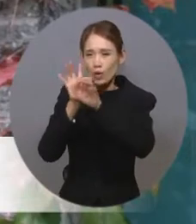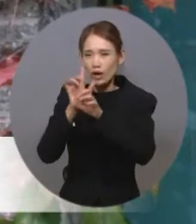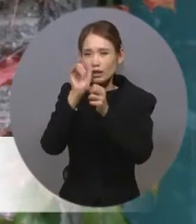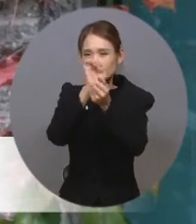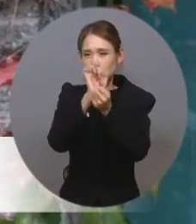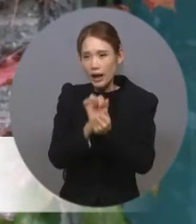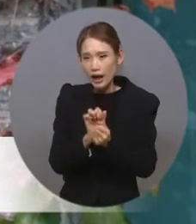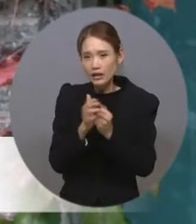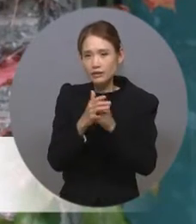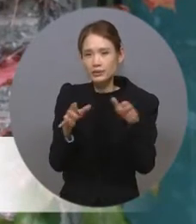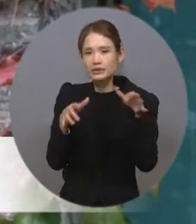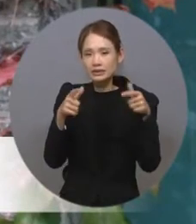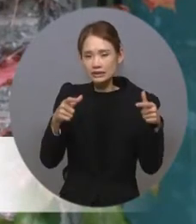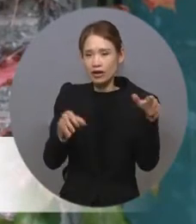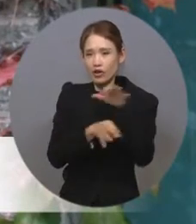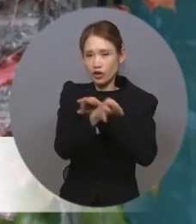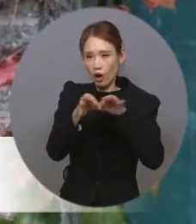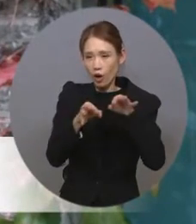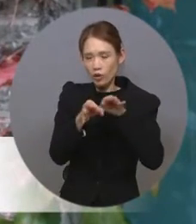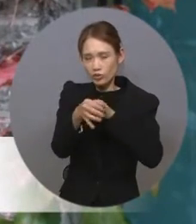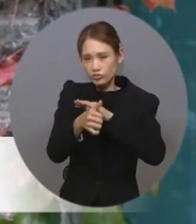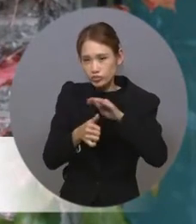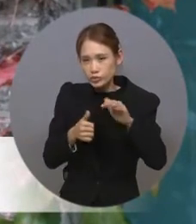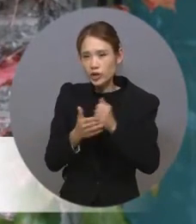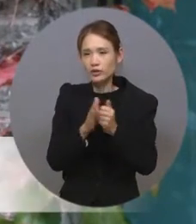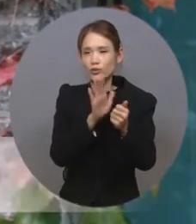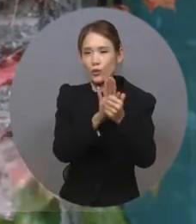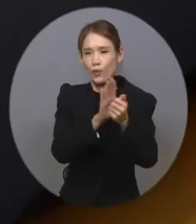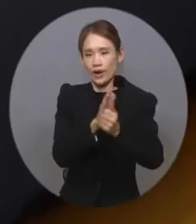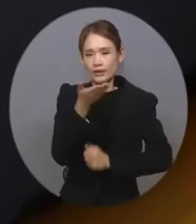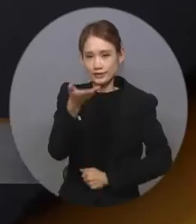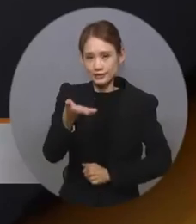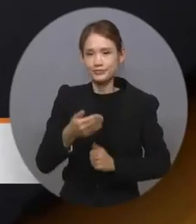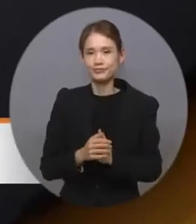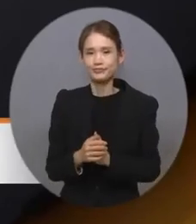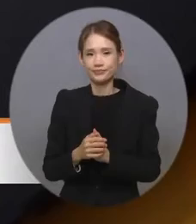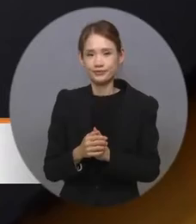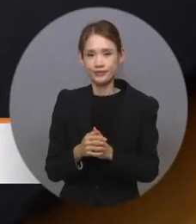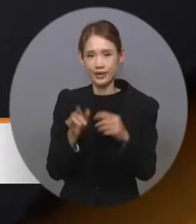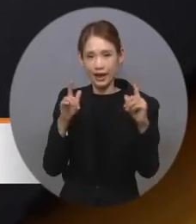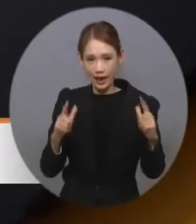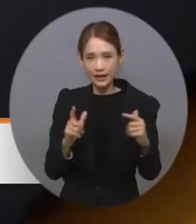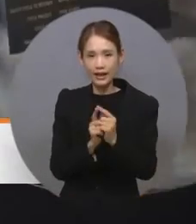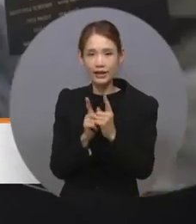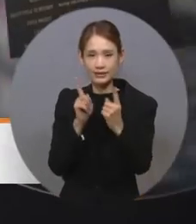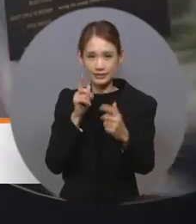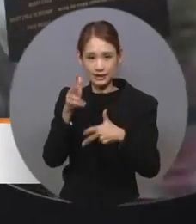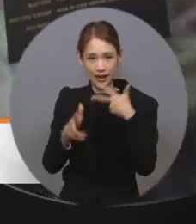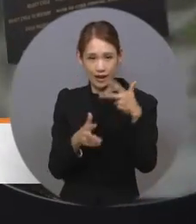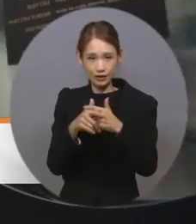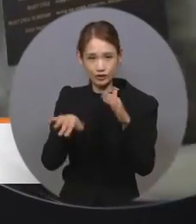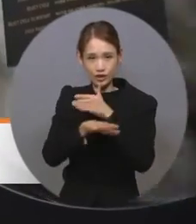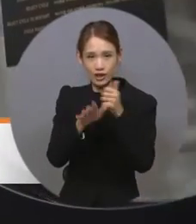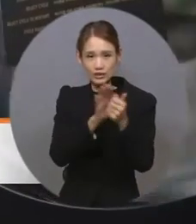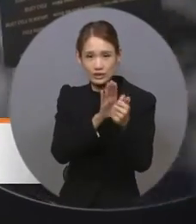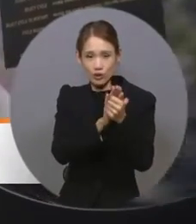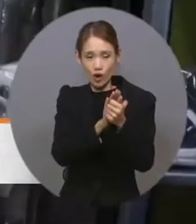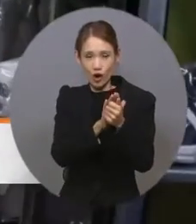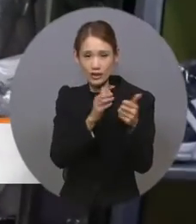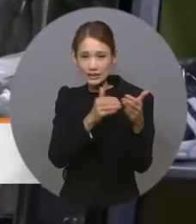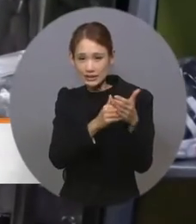위축받는 지역경제에 작게나마 도움을 드릴 수 있다고 생각합니다. 해당 사업은 취약계층 지원에만 그치는 것이